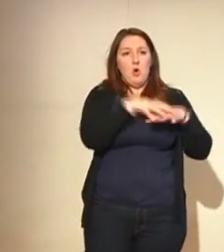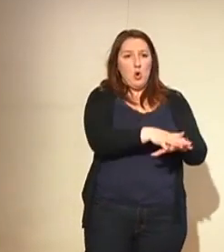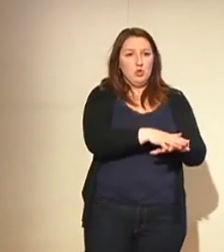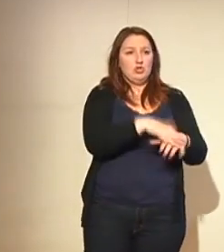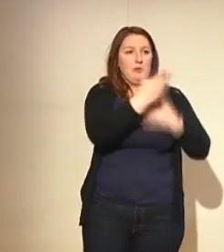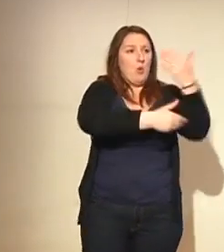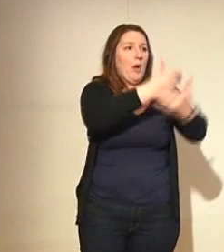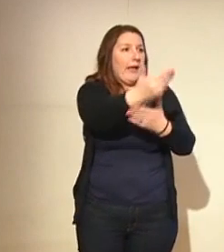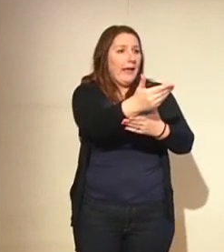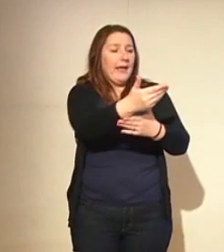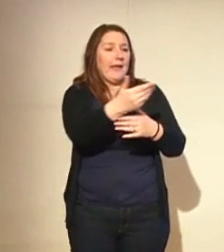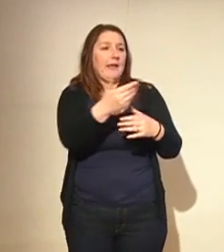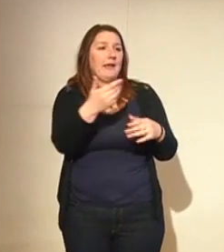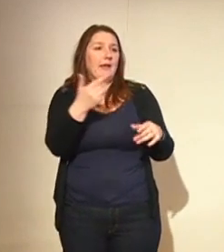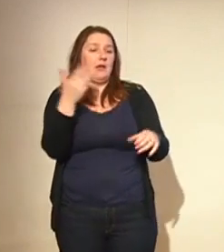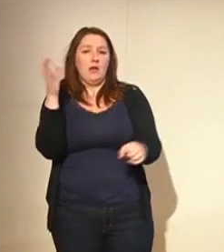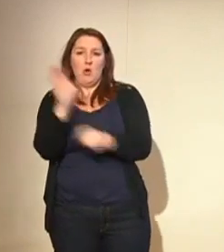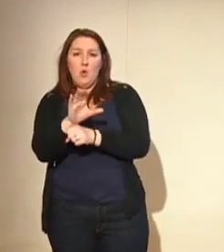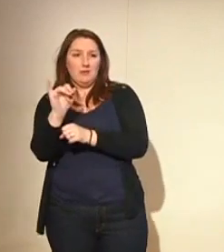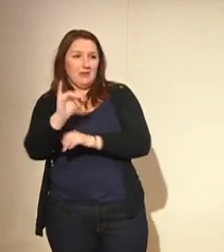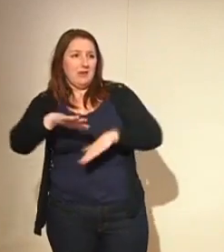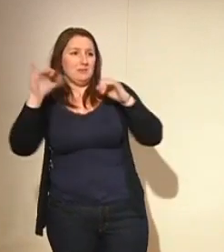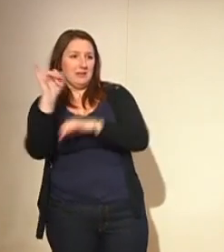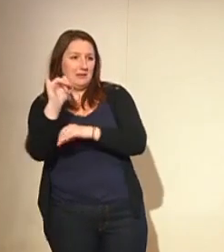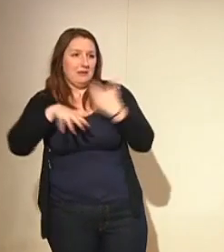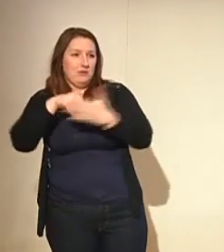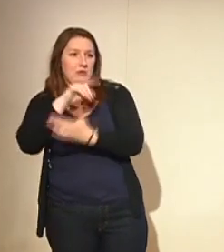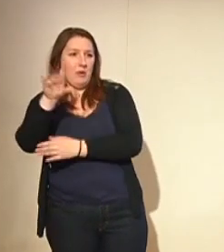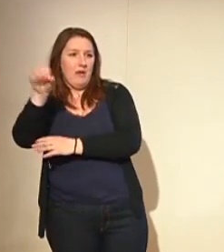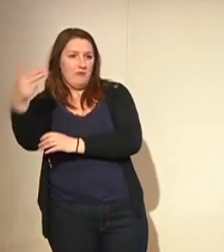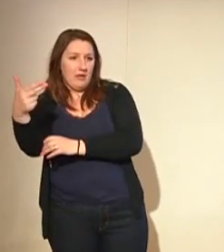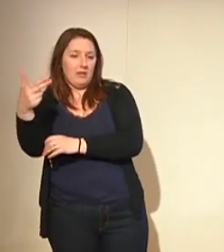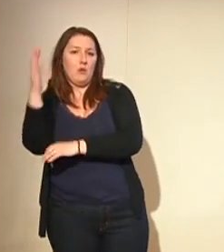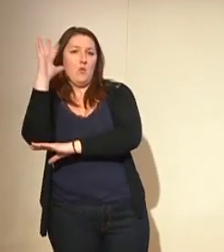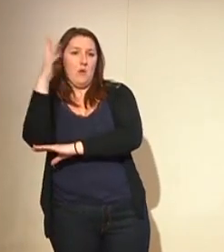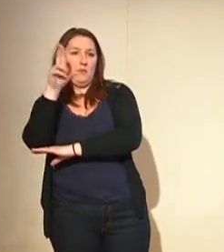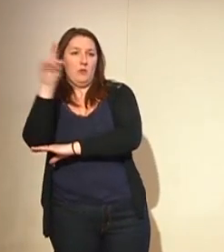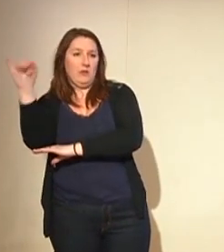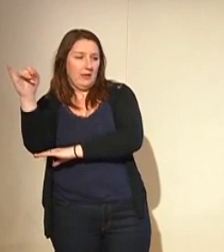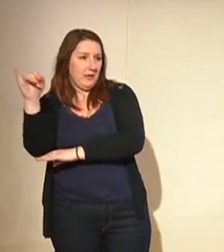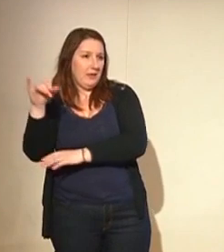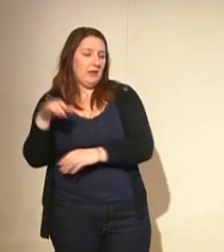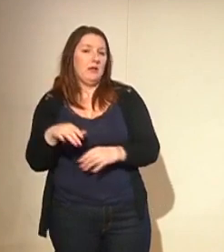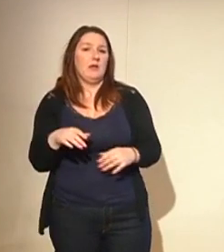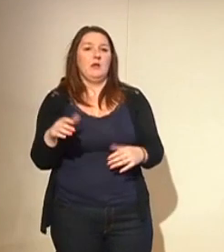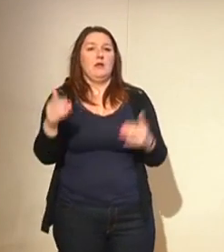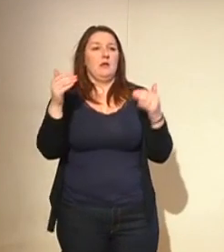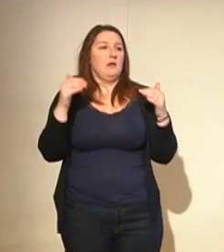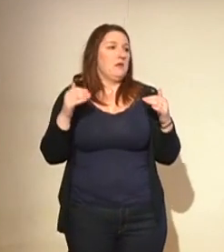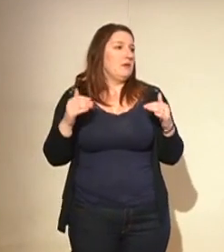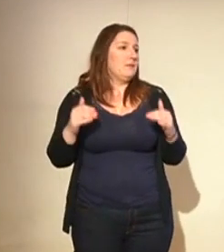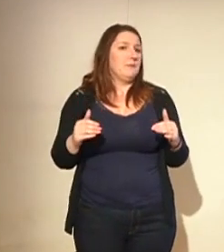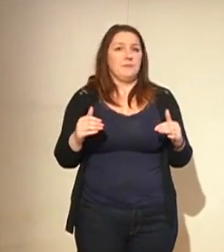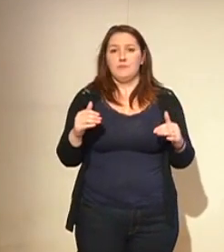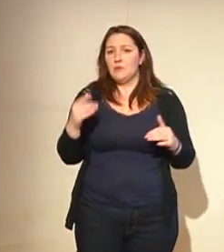euh qui est contre qui s'abstient qui ne prend pas part au vote Front National et umpidi pour